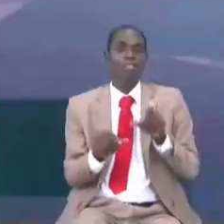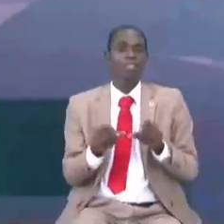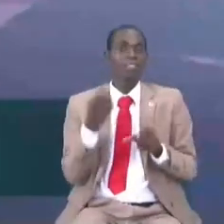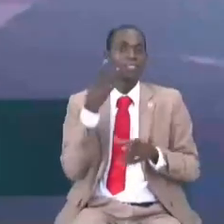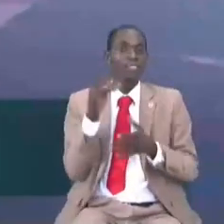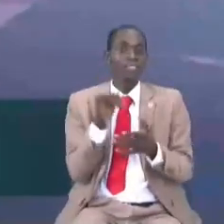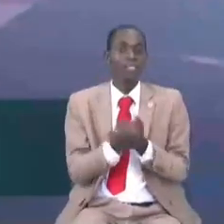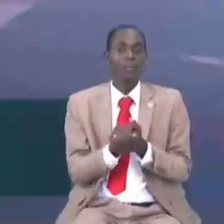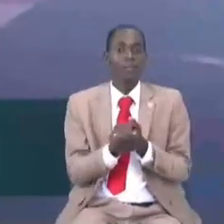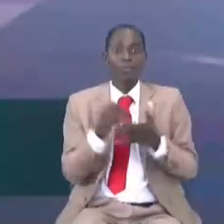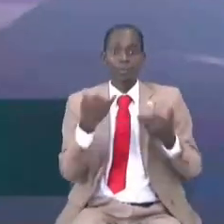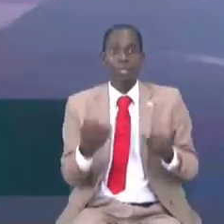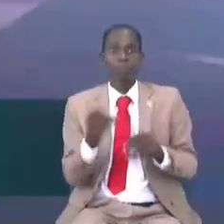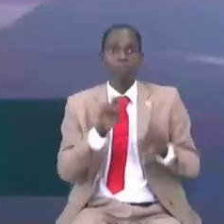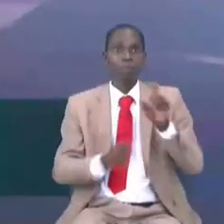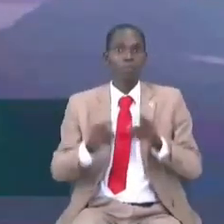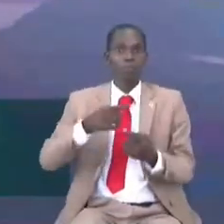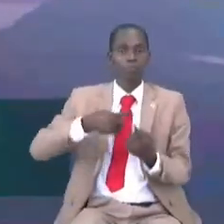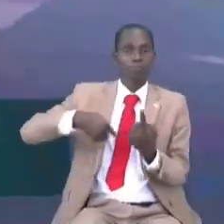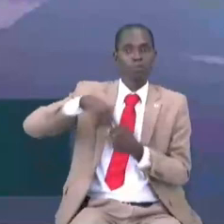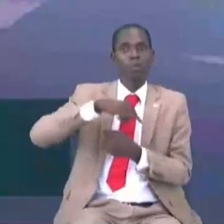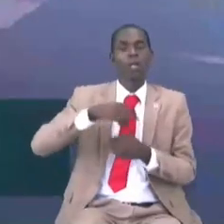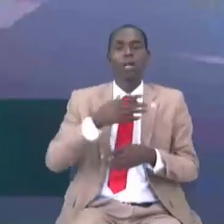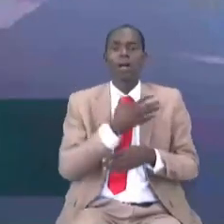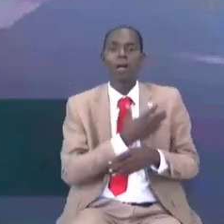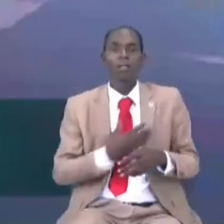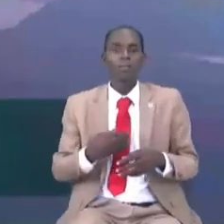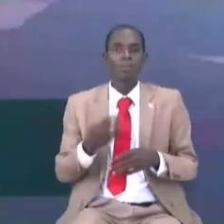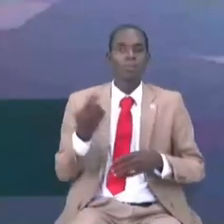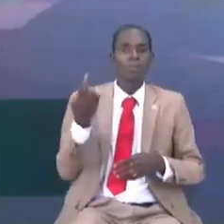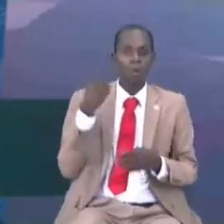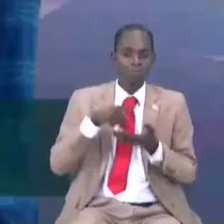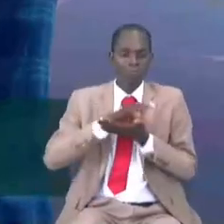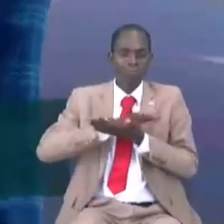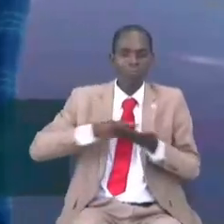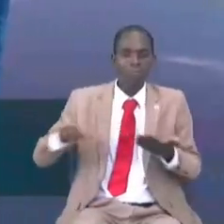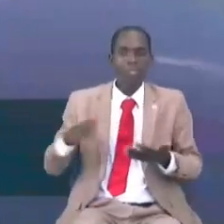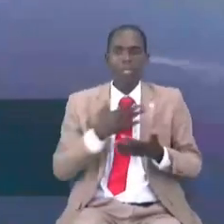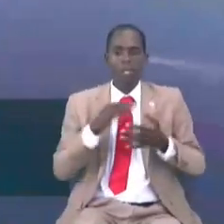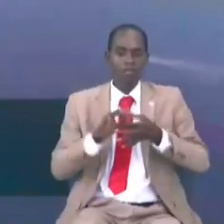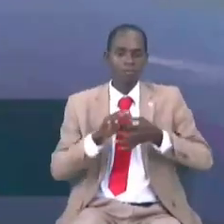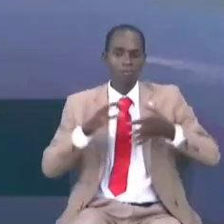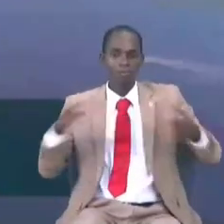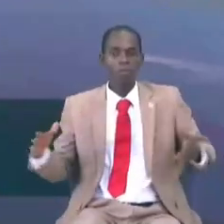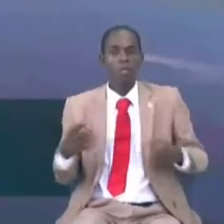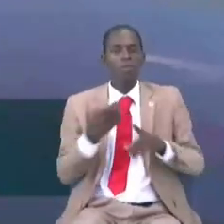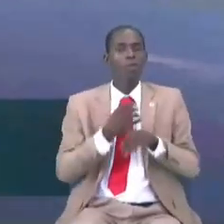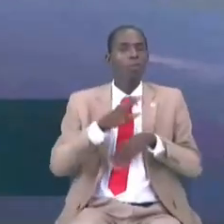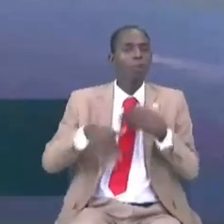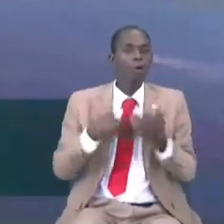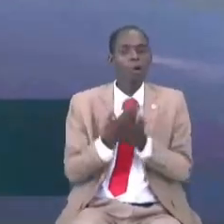Ils étaient purgés. Ils étaient libérés de tous ces actes violents. Ils